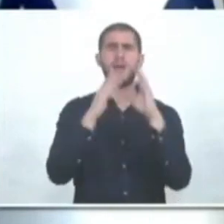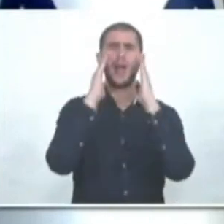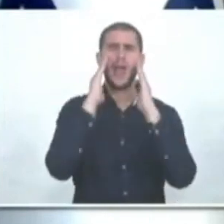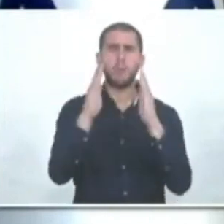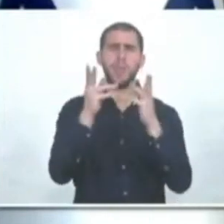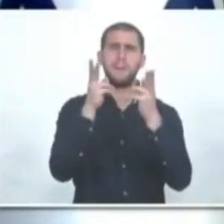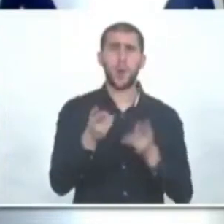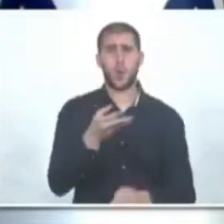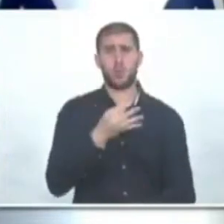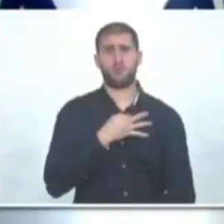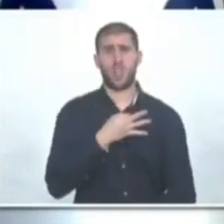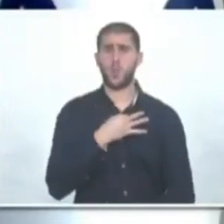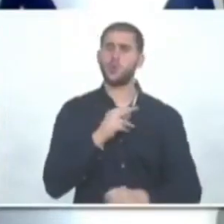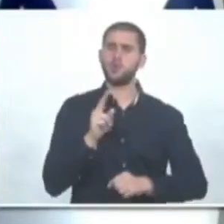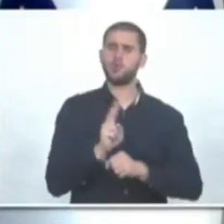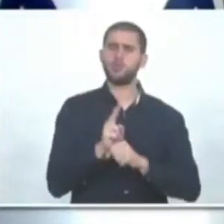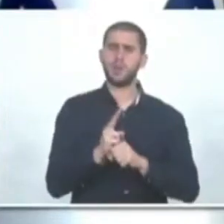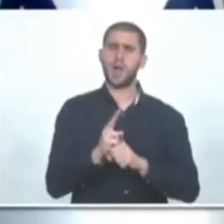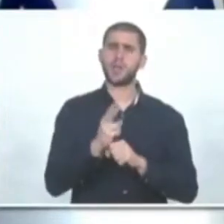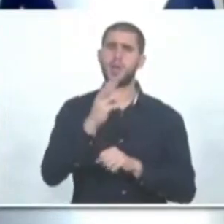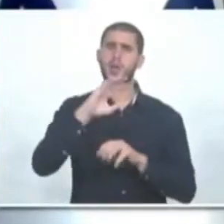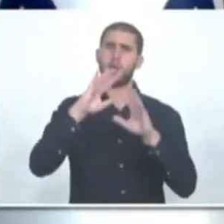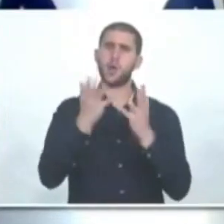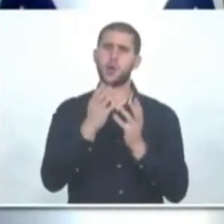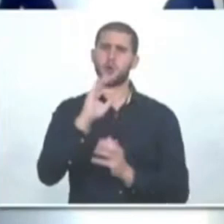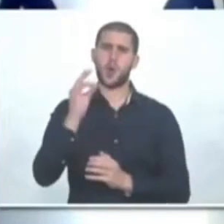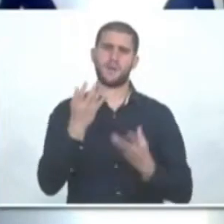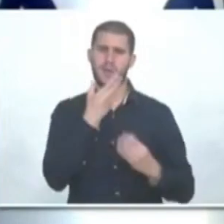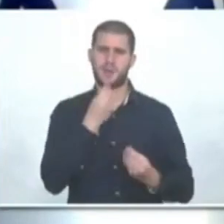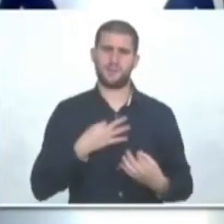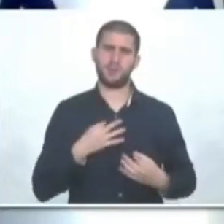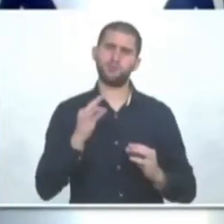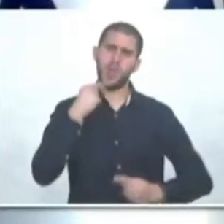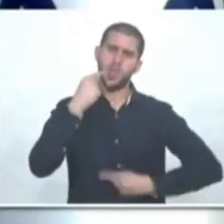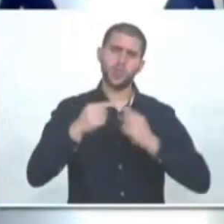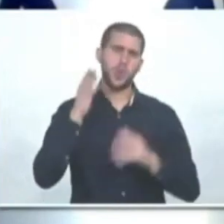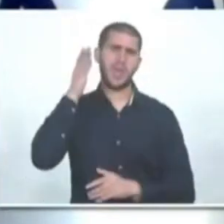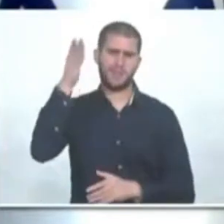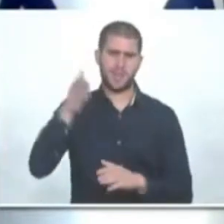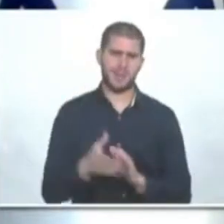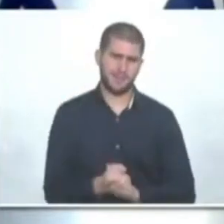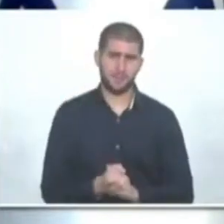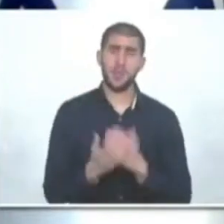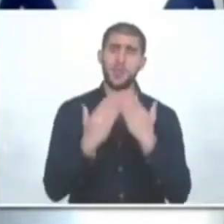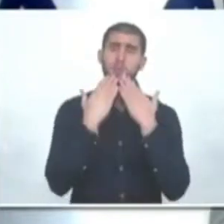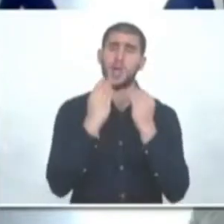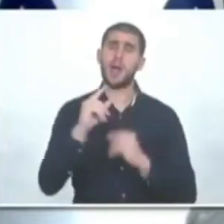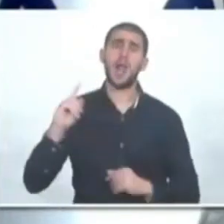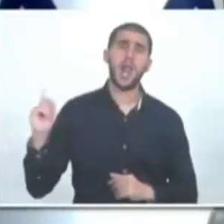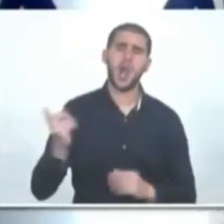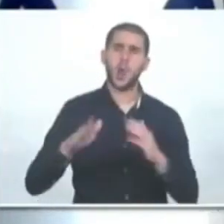ולאמונה ביכולתנו לשמור על הכוכב היפה שלנו, לטובת הדורות הבאים. תודה רבה